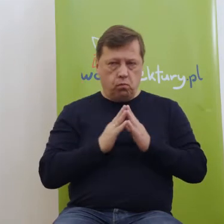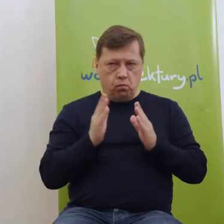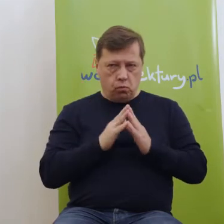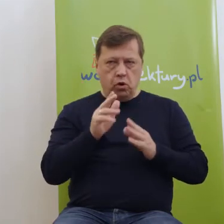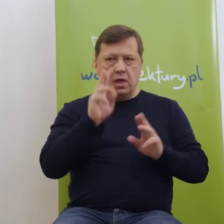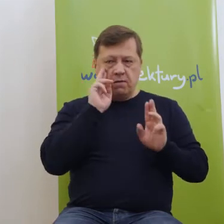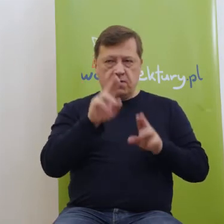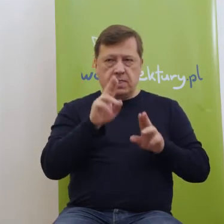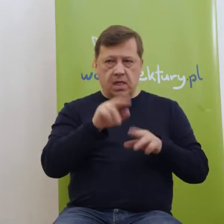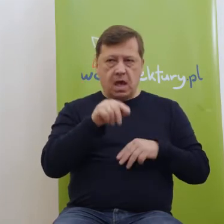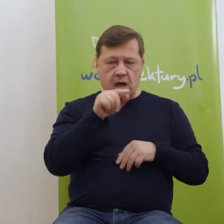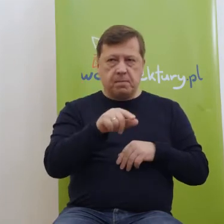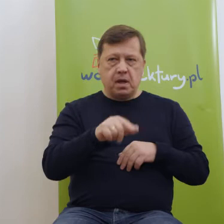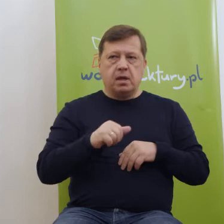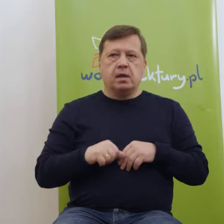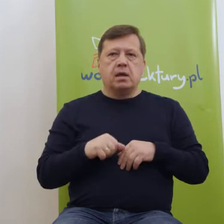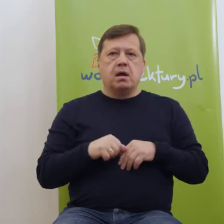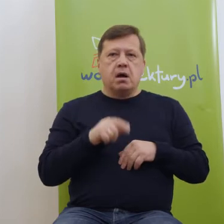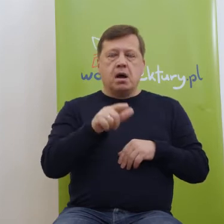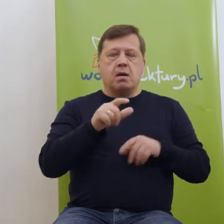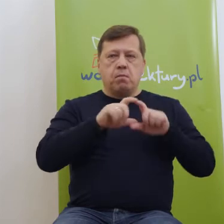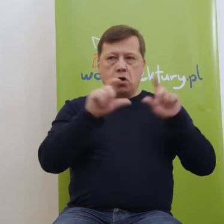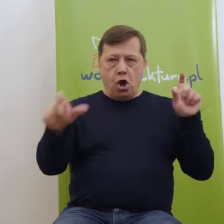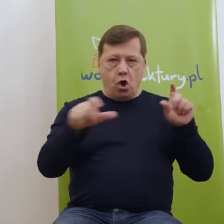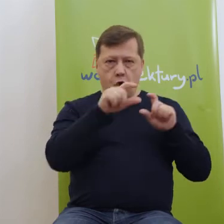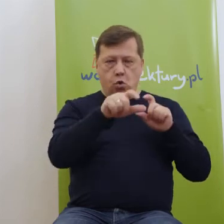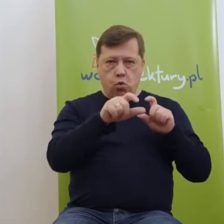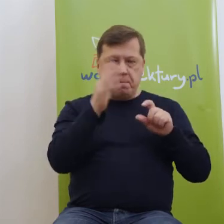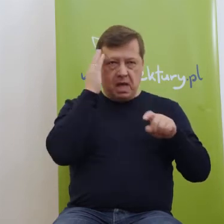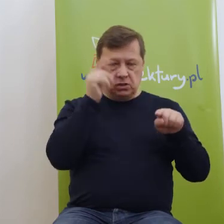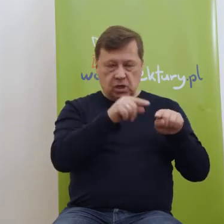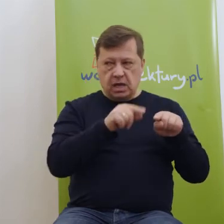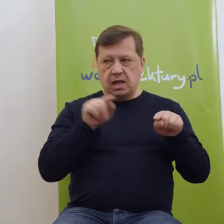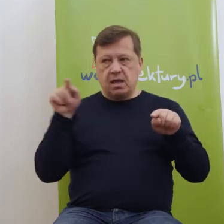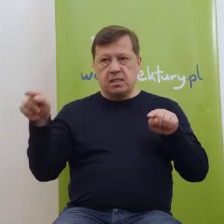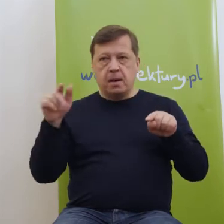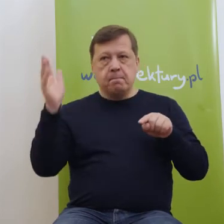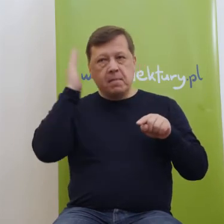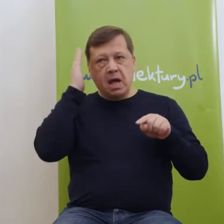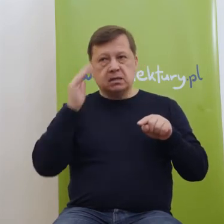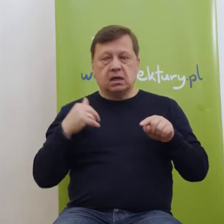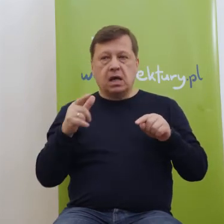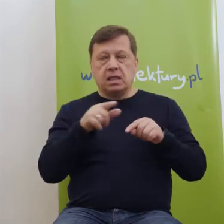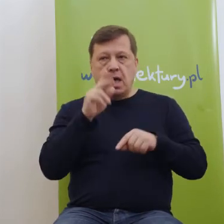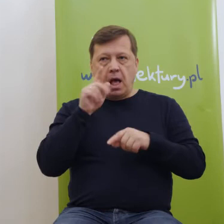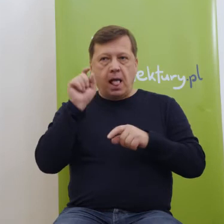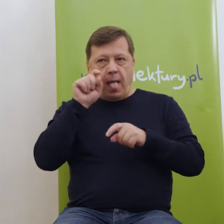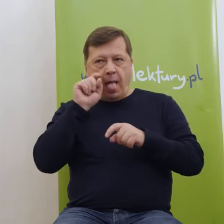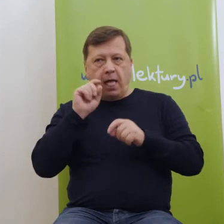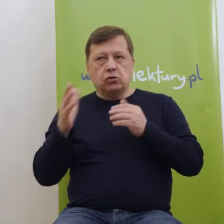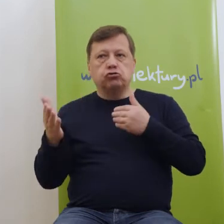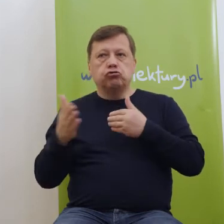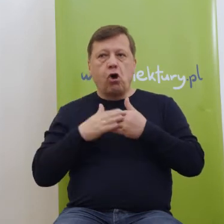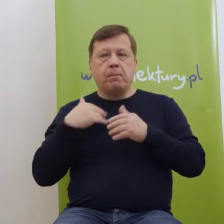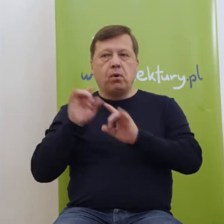wynajmuje mieszkanie w bloku naprzeciwko tego bloku, w którym kiedyś mieszkał i podgląda swoją żonę, którą 5 lat wcześniej